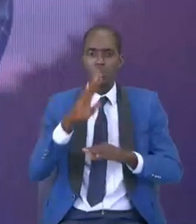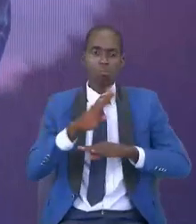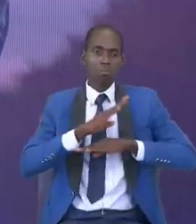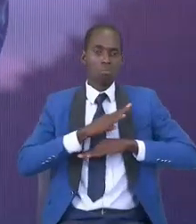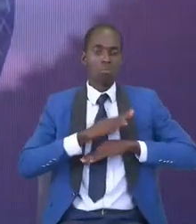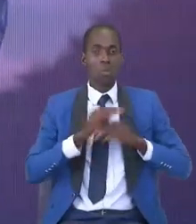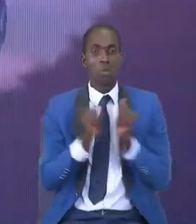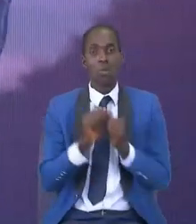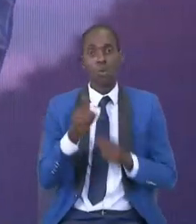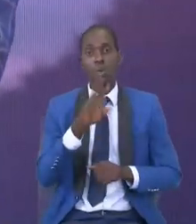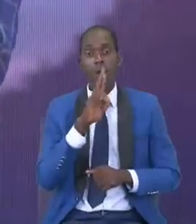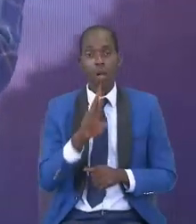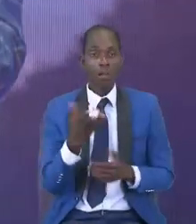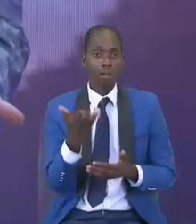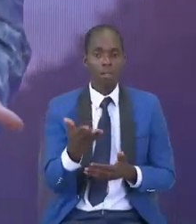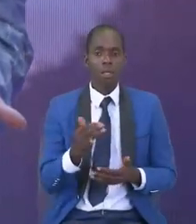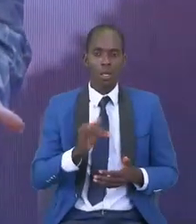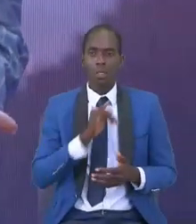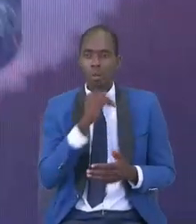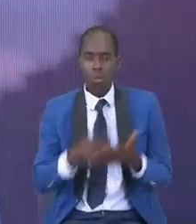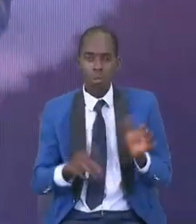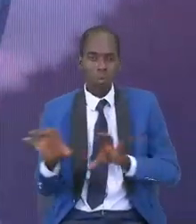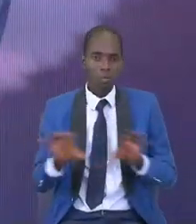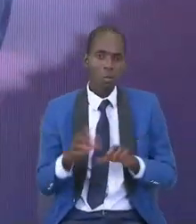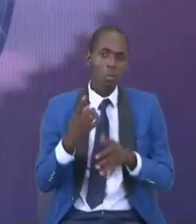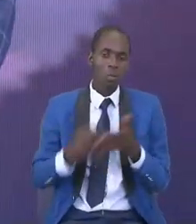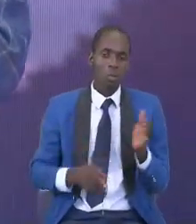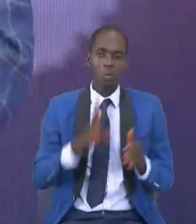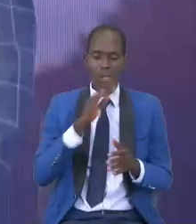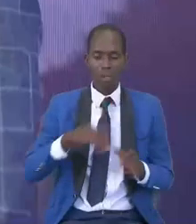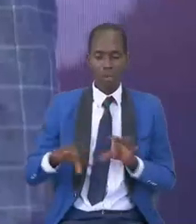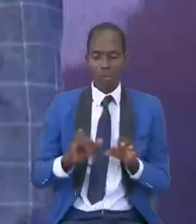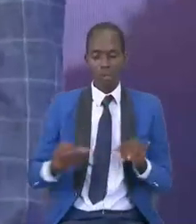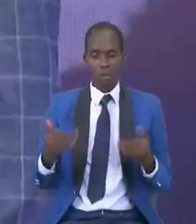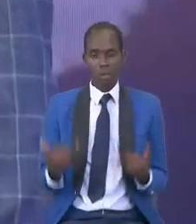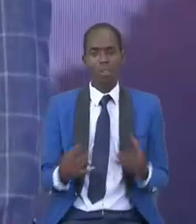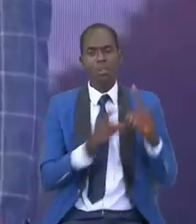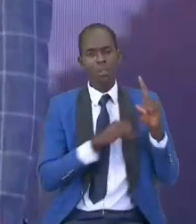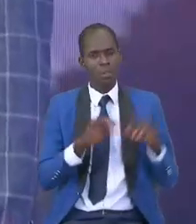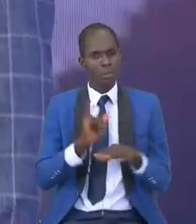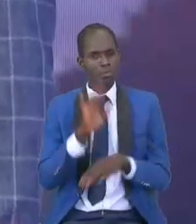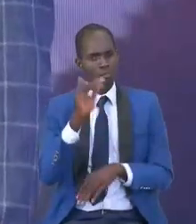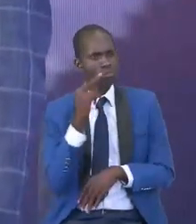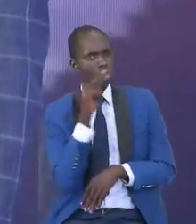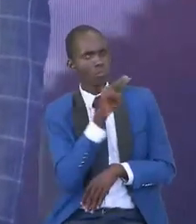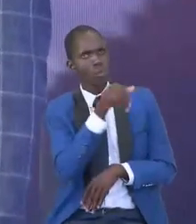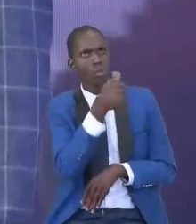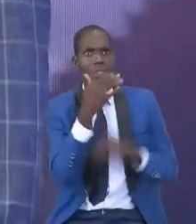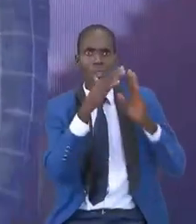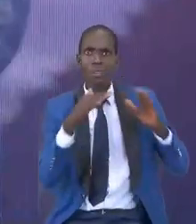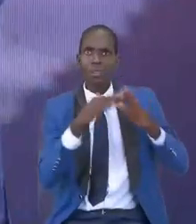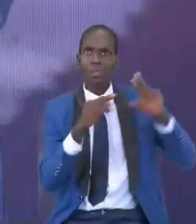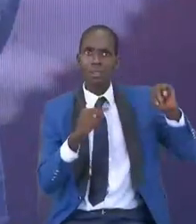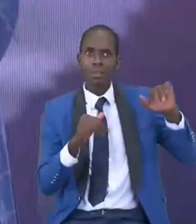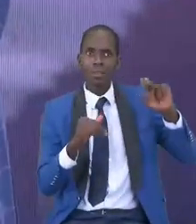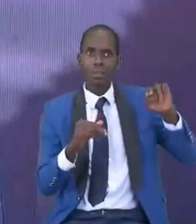ou bien tu es satisfait de là où tu es et de ce que tu fais et de ce que tu as fait? Et le Seigneur dit, regarde la ville